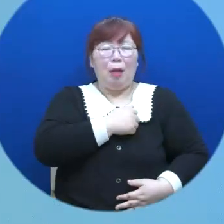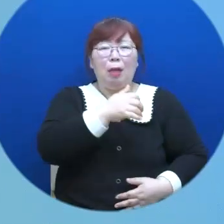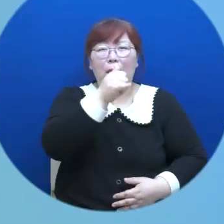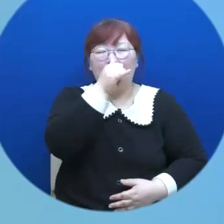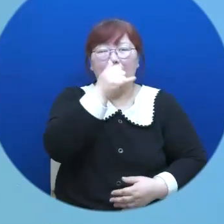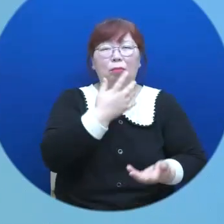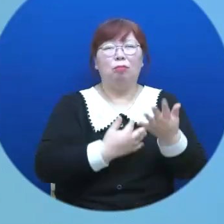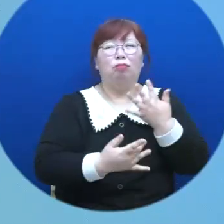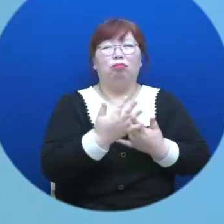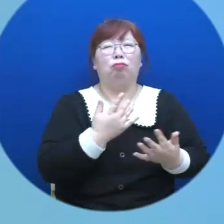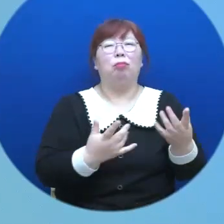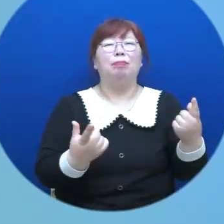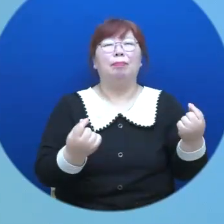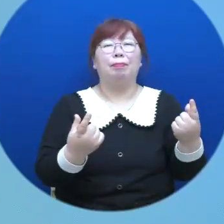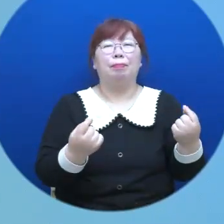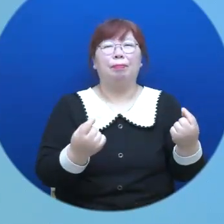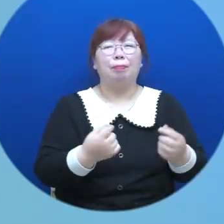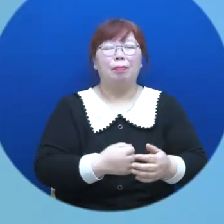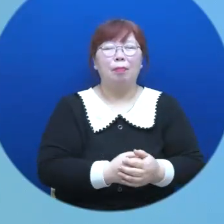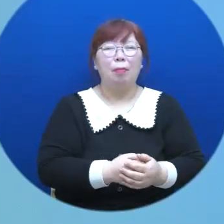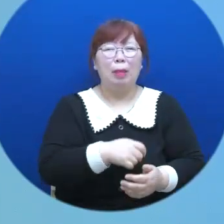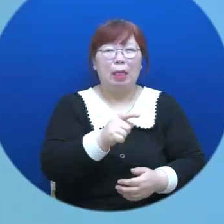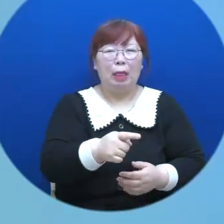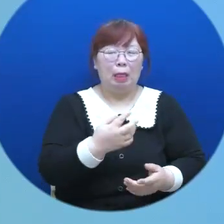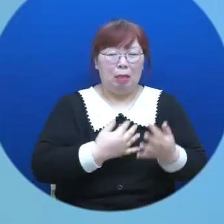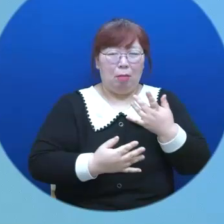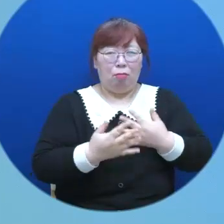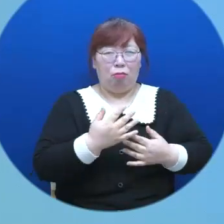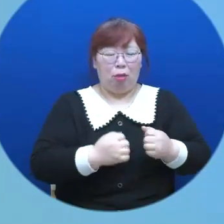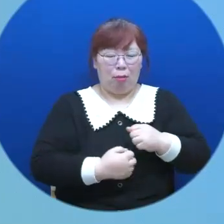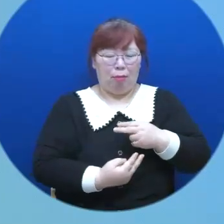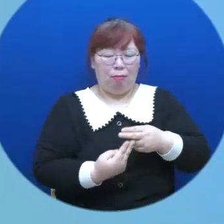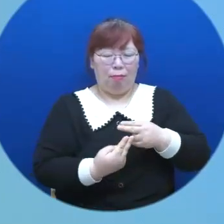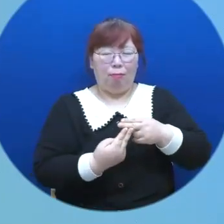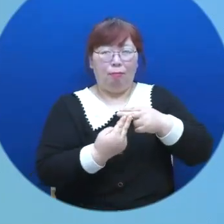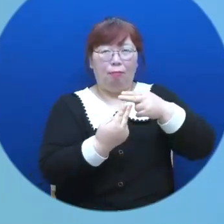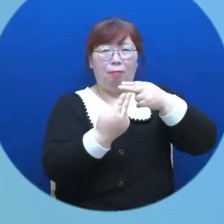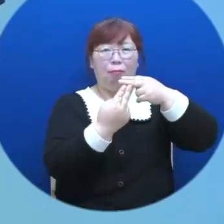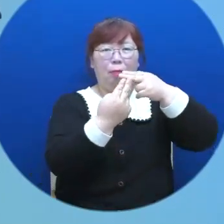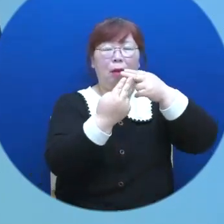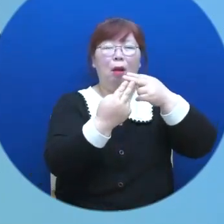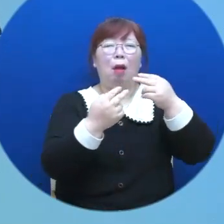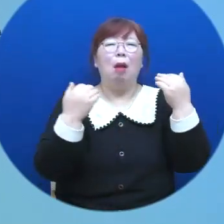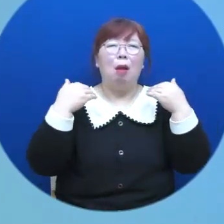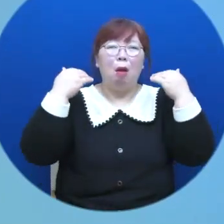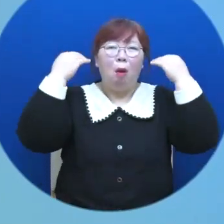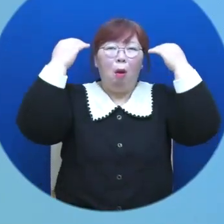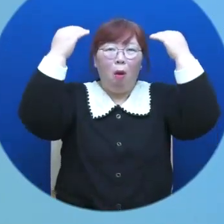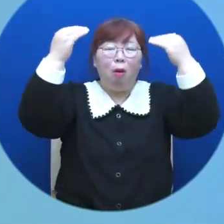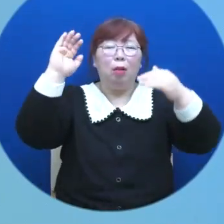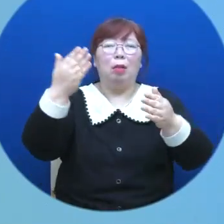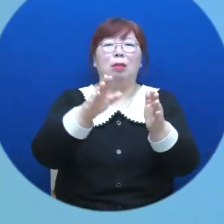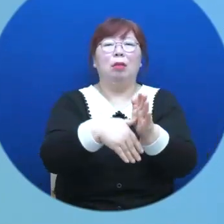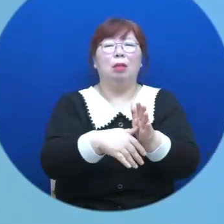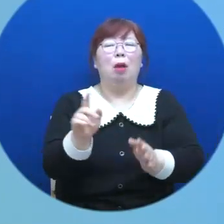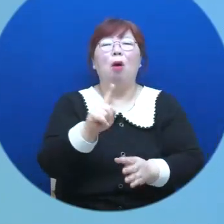같다. 그 화약들이 농축하고 쌓이다가 어른이 되어졌을 때 어느